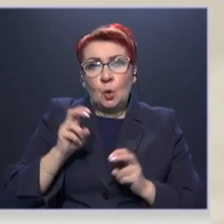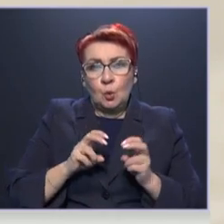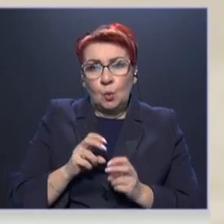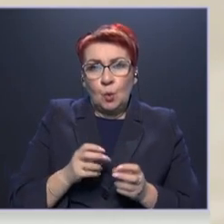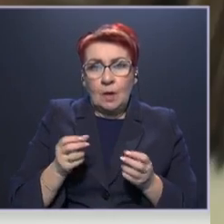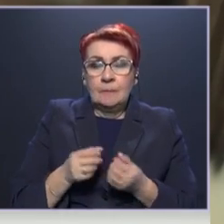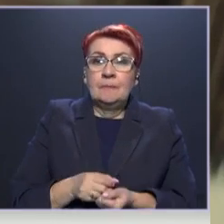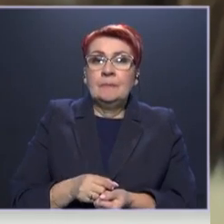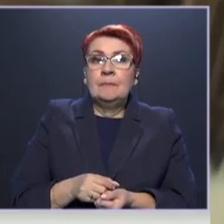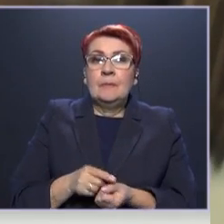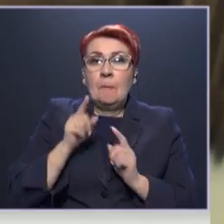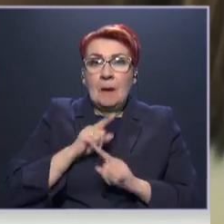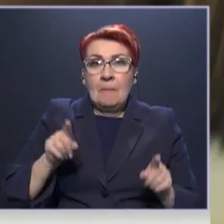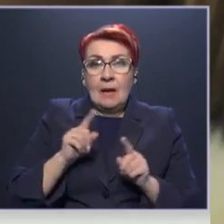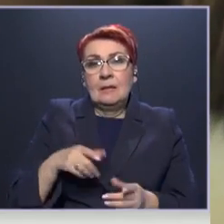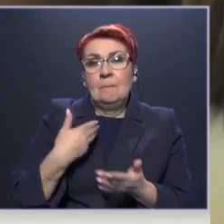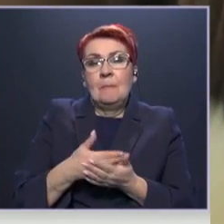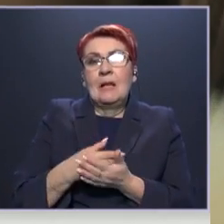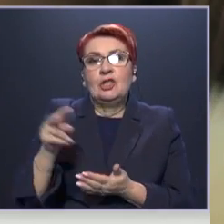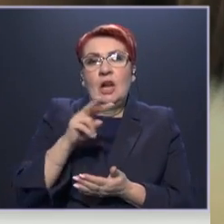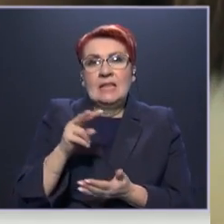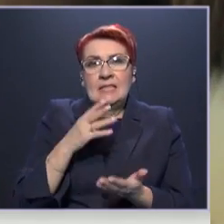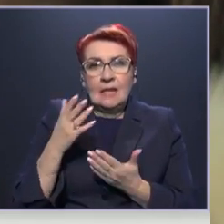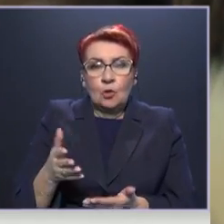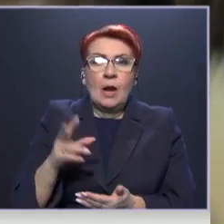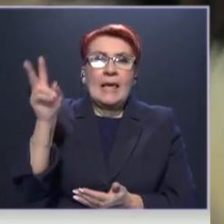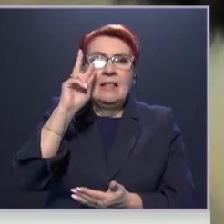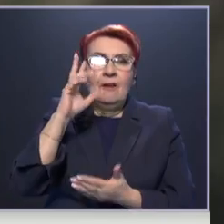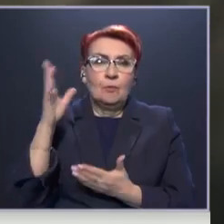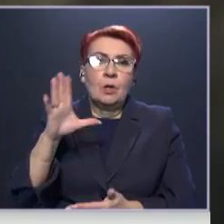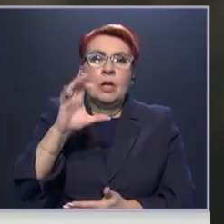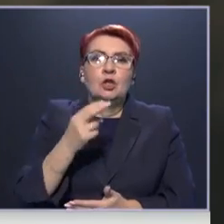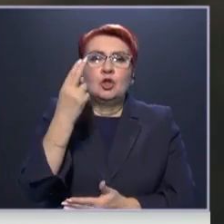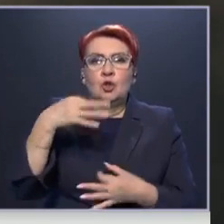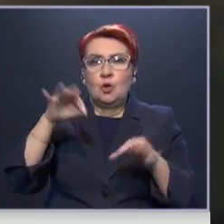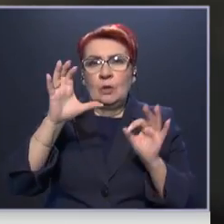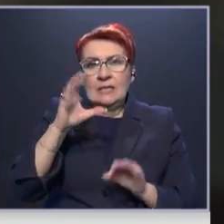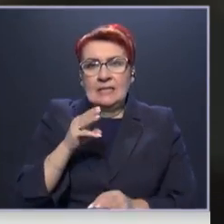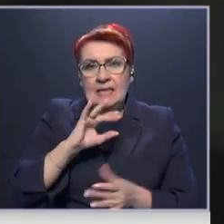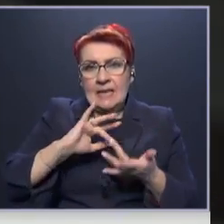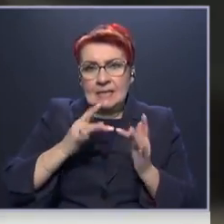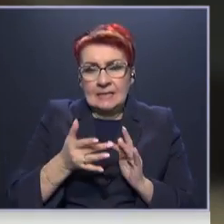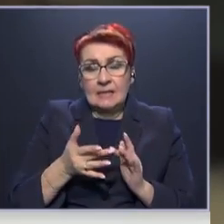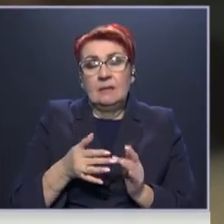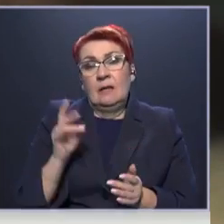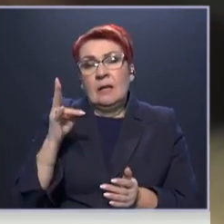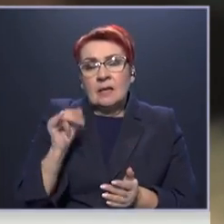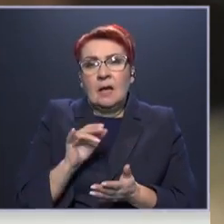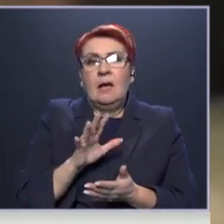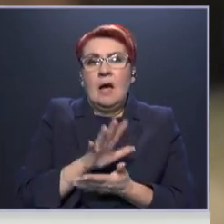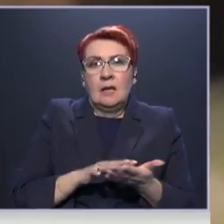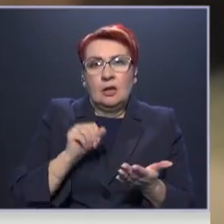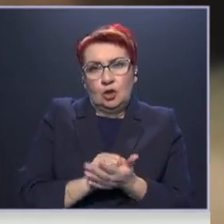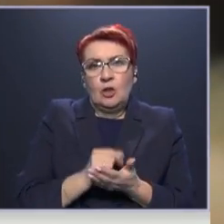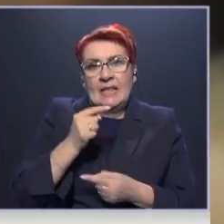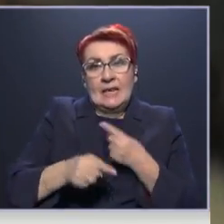пропаганды, предполагающая литературу, кинематограф, социальные сети, работает на разрушение представления традиционной